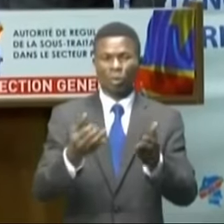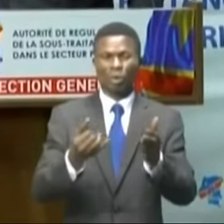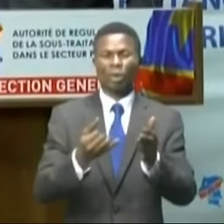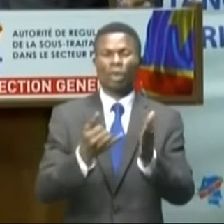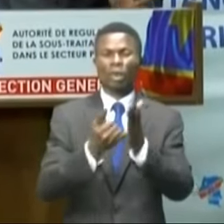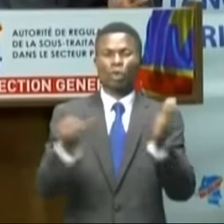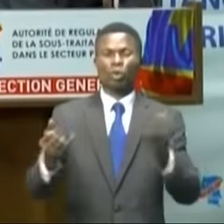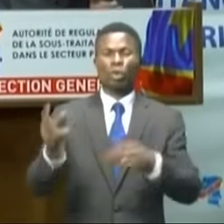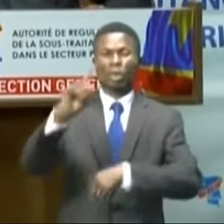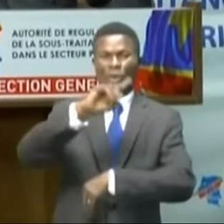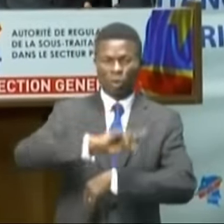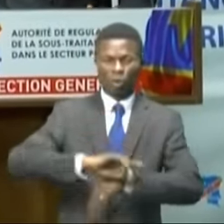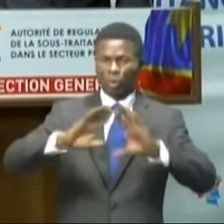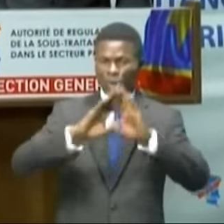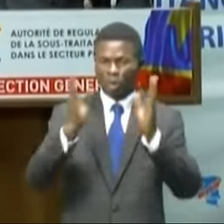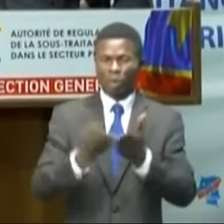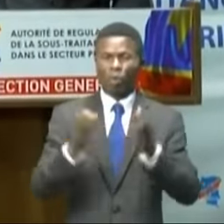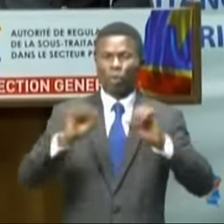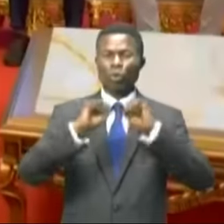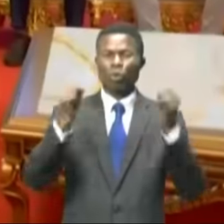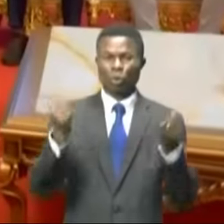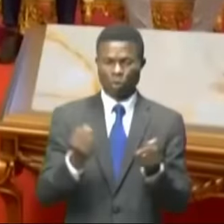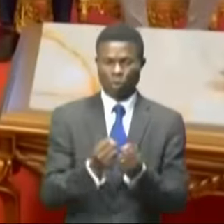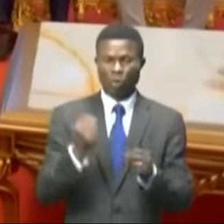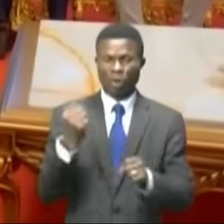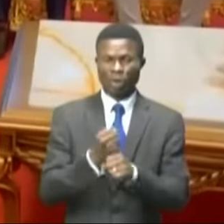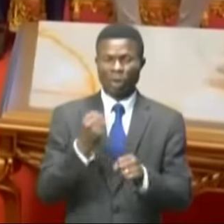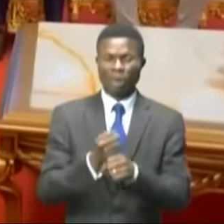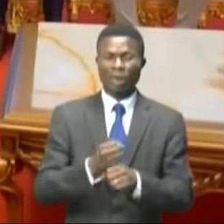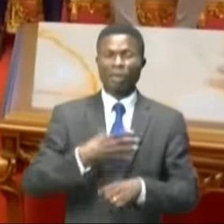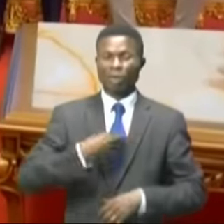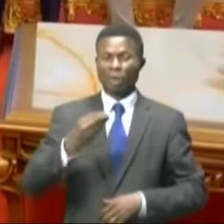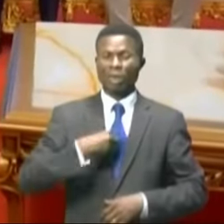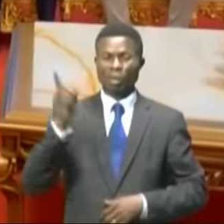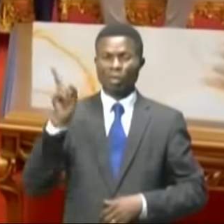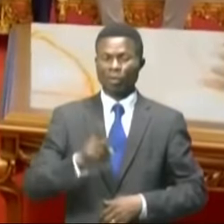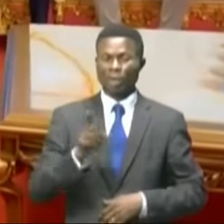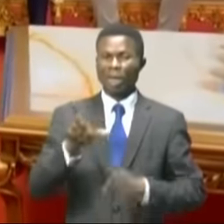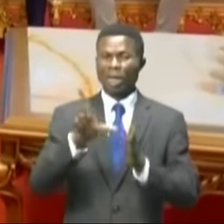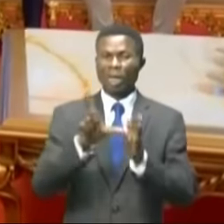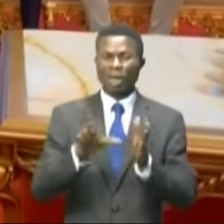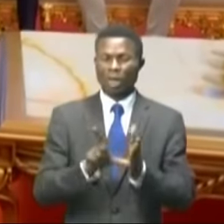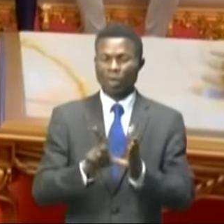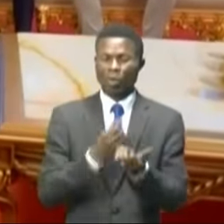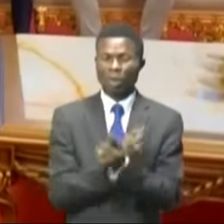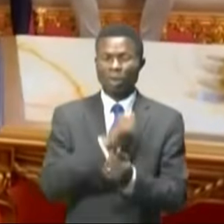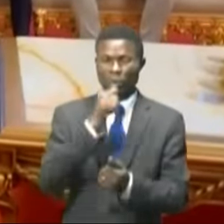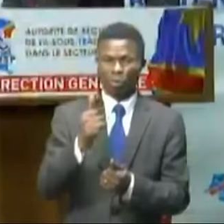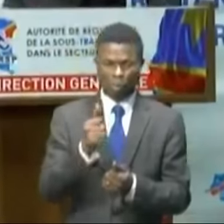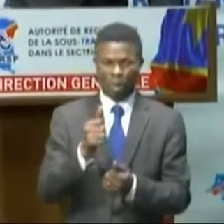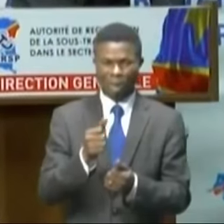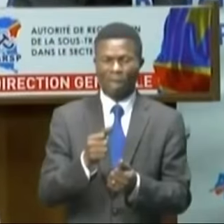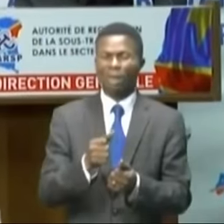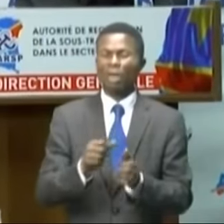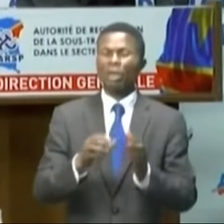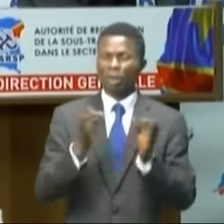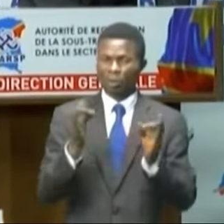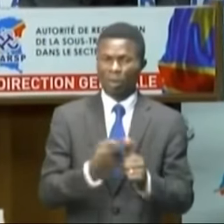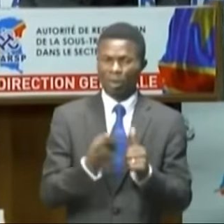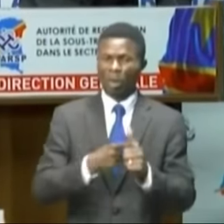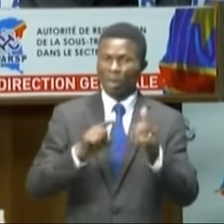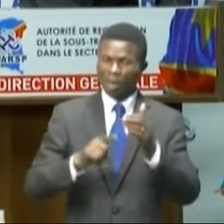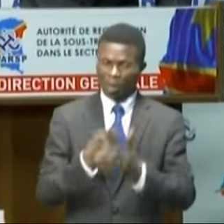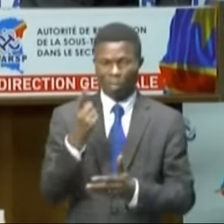jours à toutes les sociétés sous-traitantes non éligibles pour pouvoir se conformer. Et d'ailleurs, c'était la toute